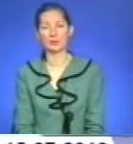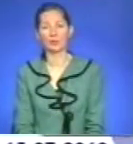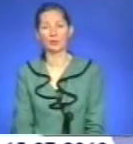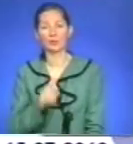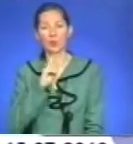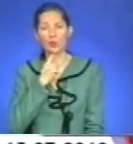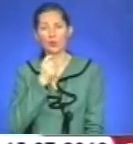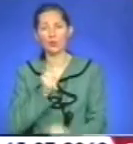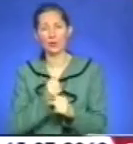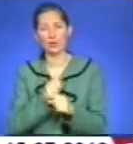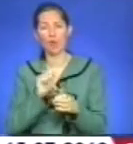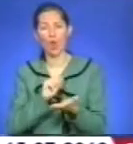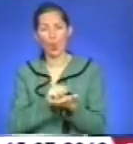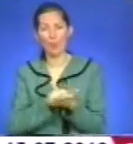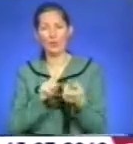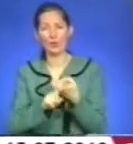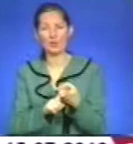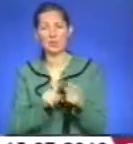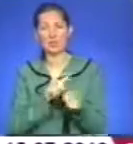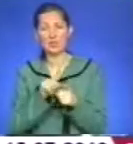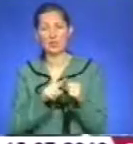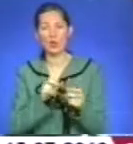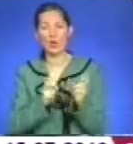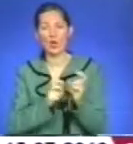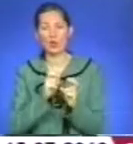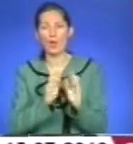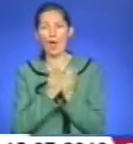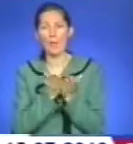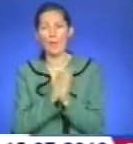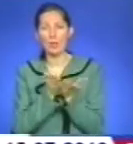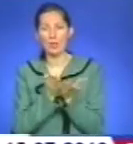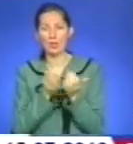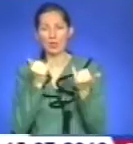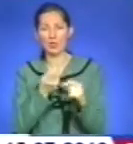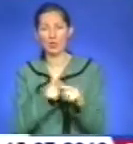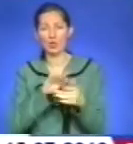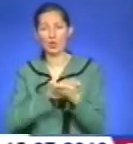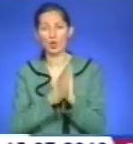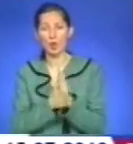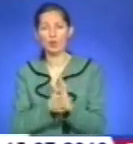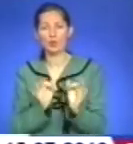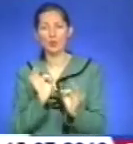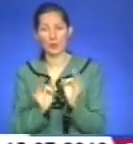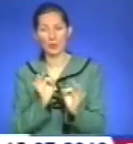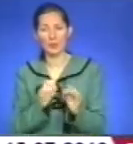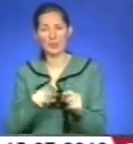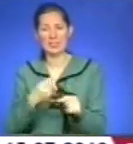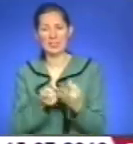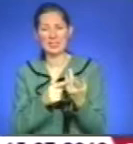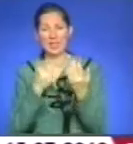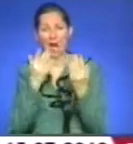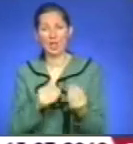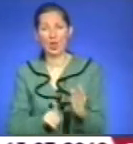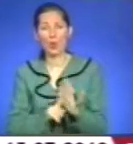Труднощі з виготовленням документів пов'язані зі зміною виробника бланків. Зараз цю ситуацію врегулювали і через кілька днів